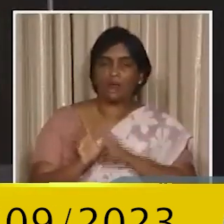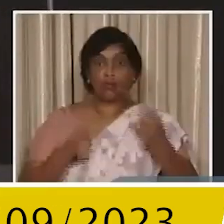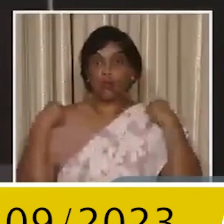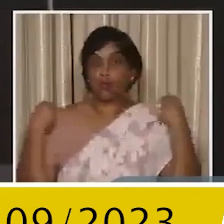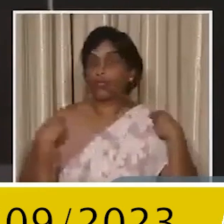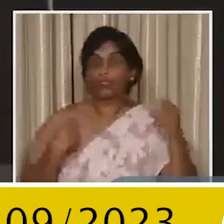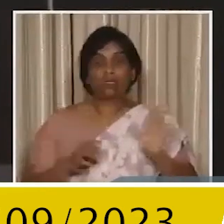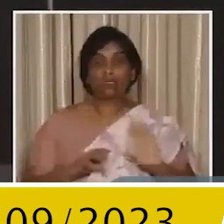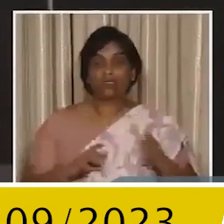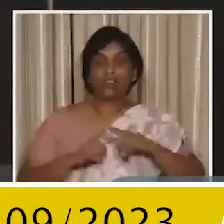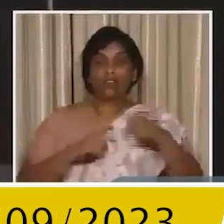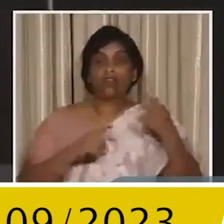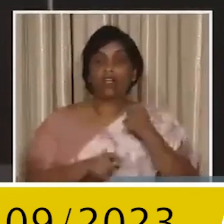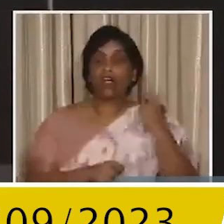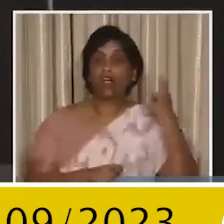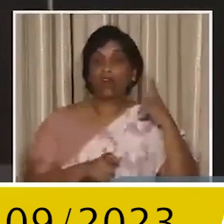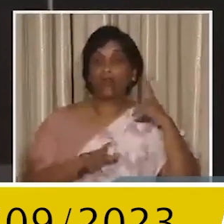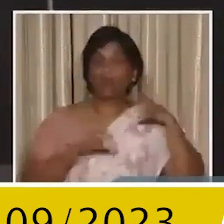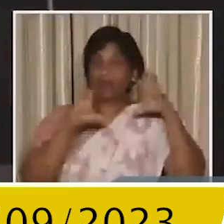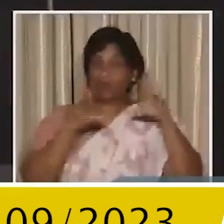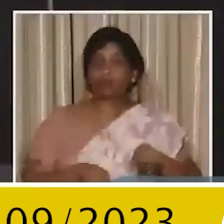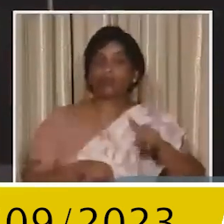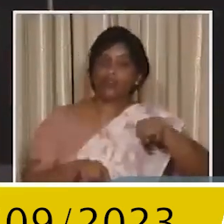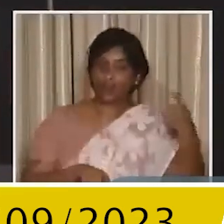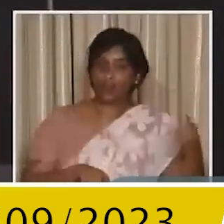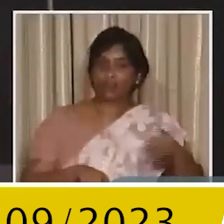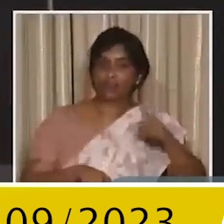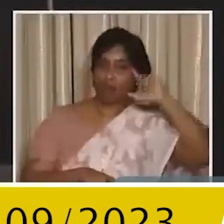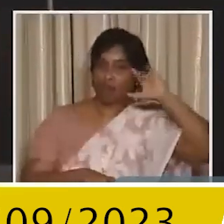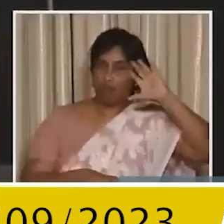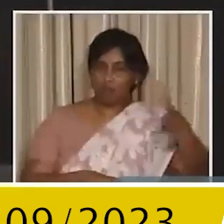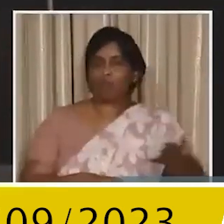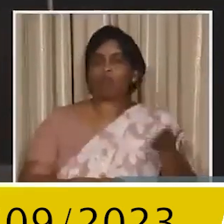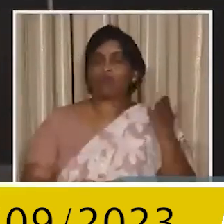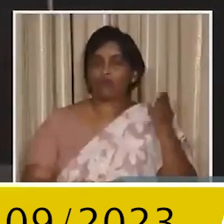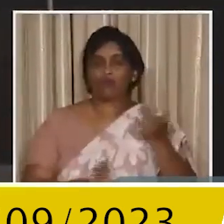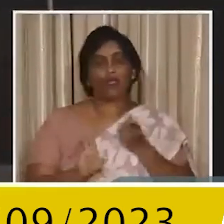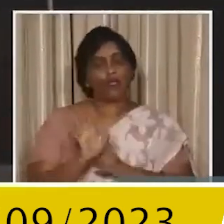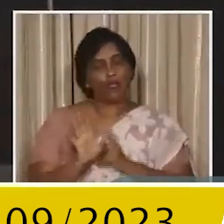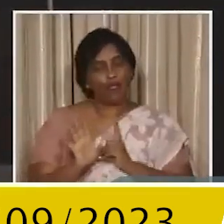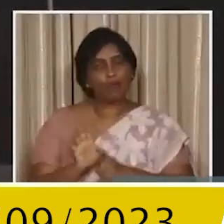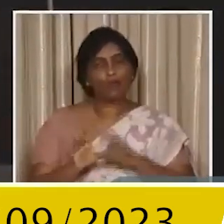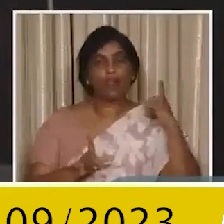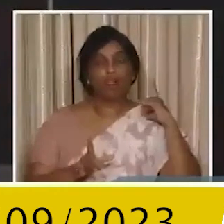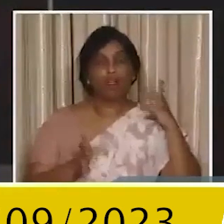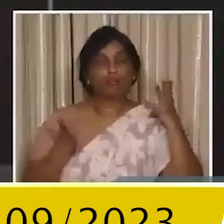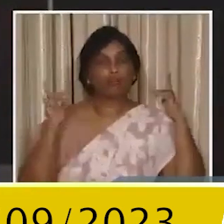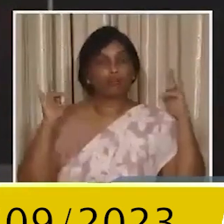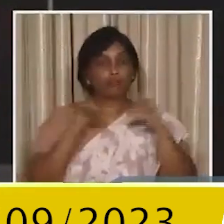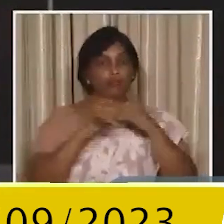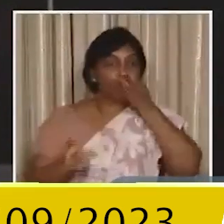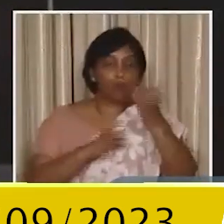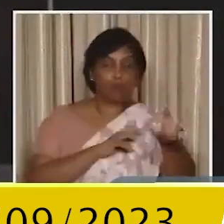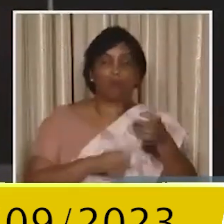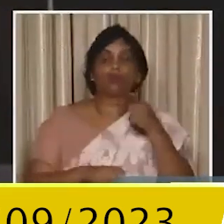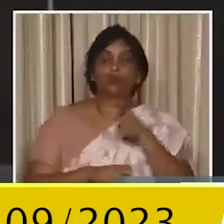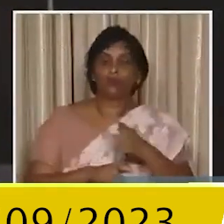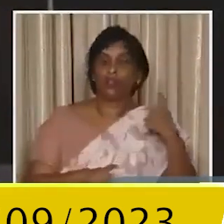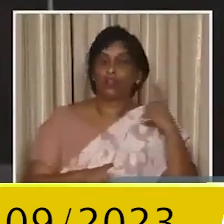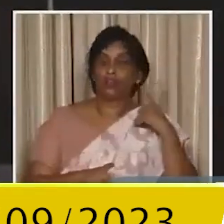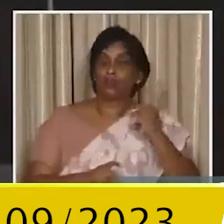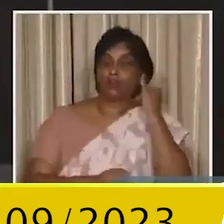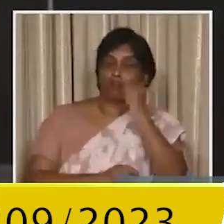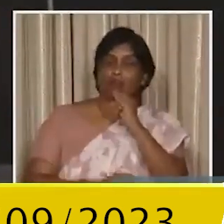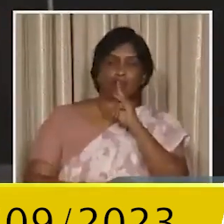කතාව මේ මෝඩ පුද්ගලයා හැමදාම හමුදා මුල්ස්ථානයේ බහර දීපුවකට යුද හමුදාපතිර වර්ධ කියන ඊළඟට